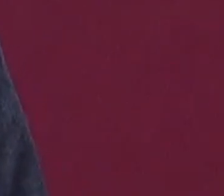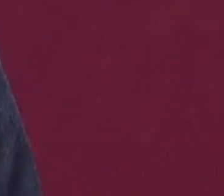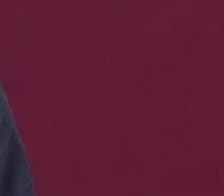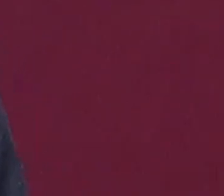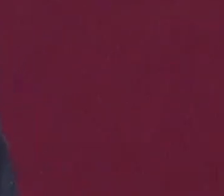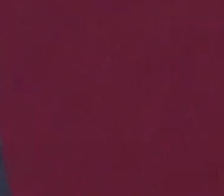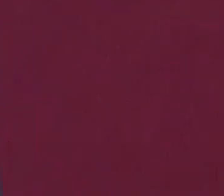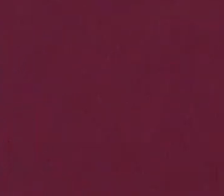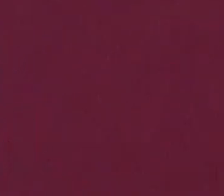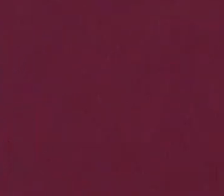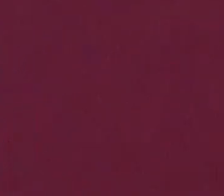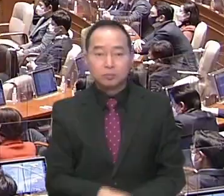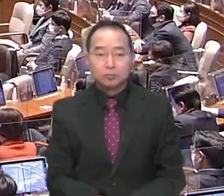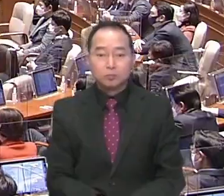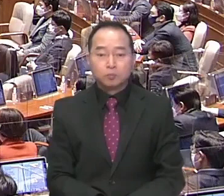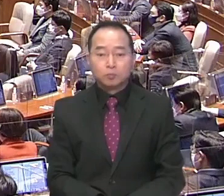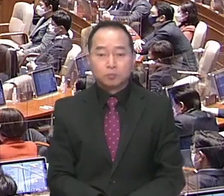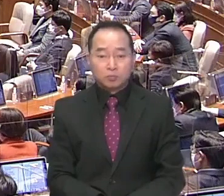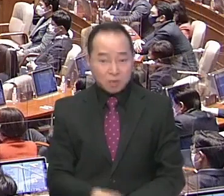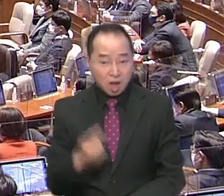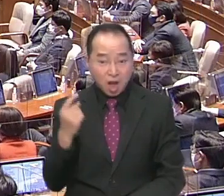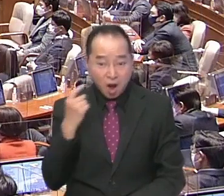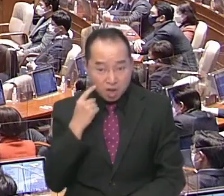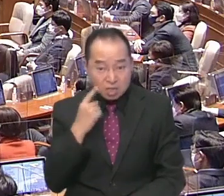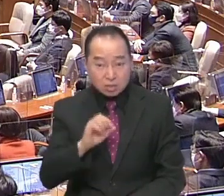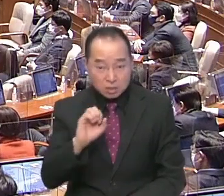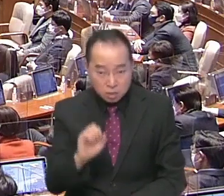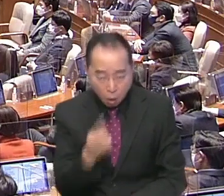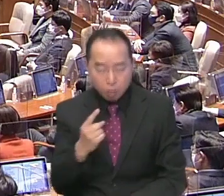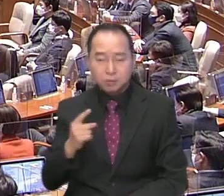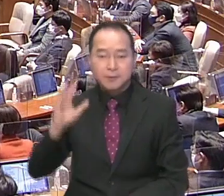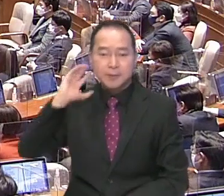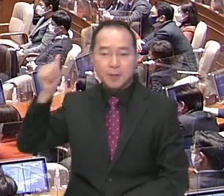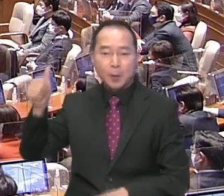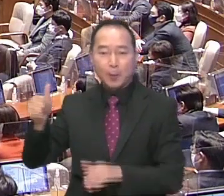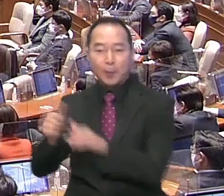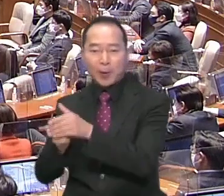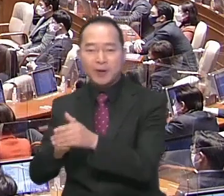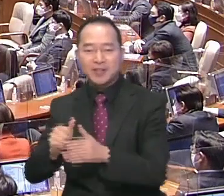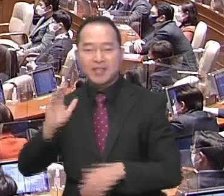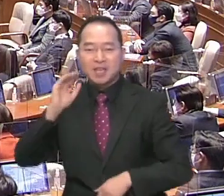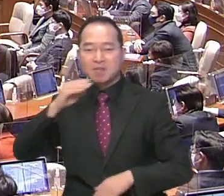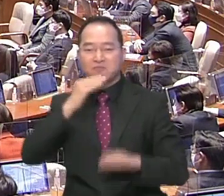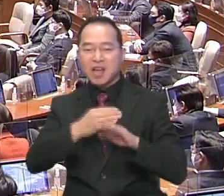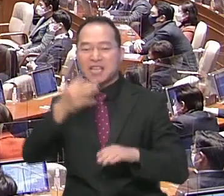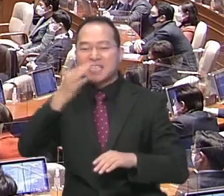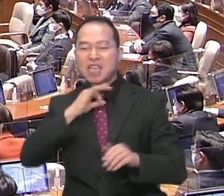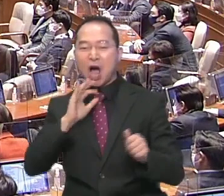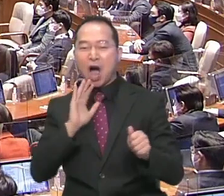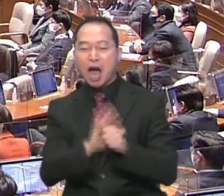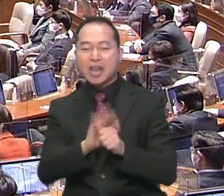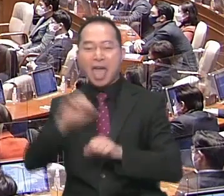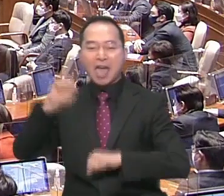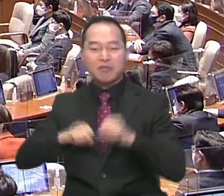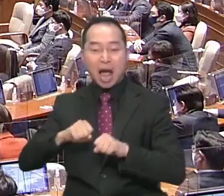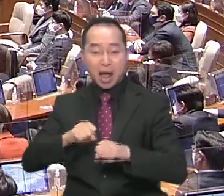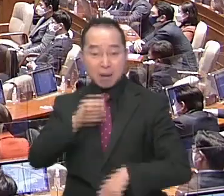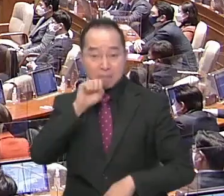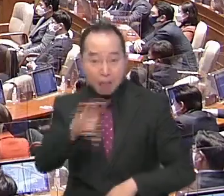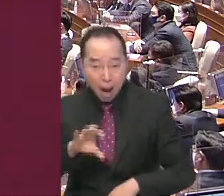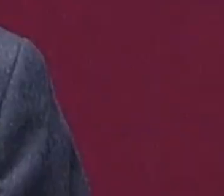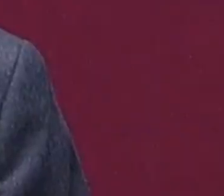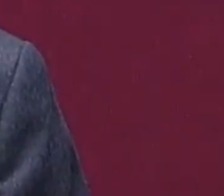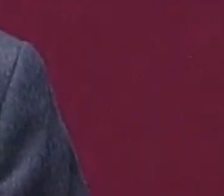공격을 대통령께 가했습니다. 거짓을 토대로 대통령을 향해 이적 행위라고까지 공격했으면 무거운 책임을 지는